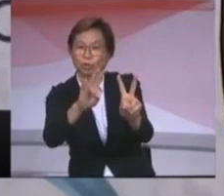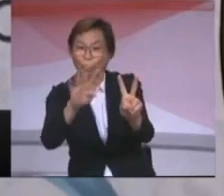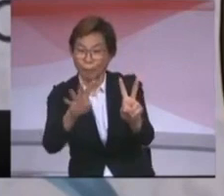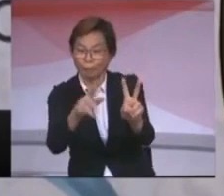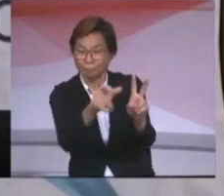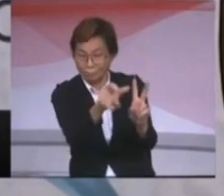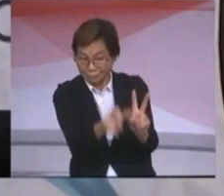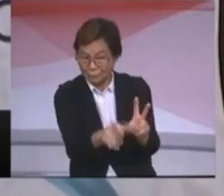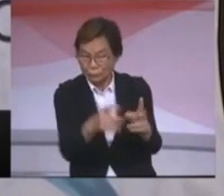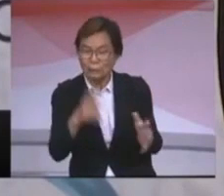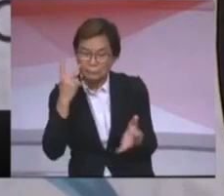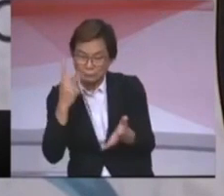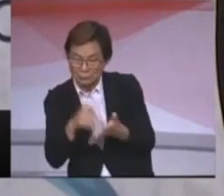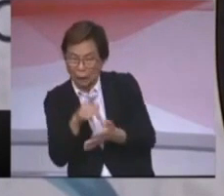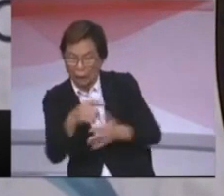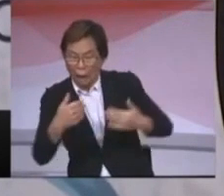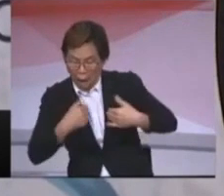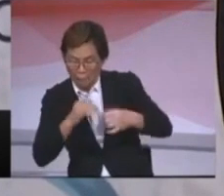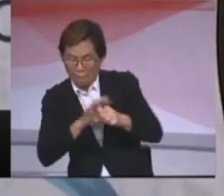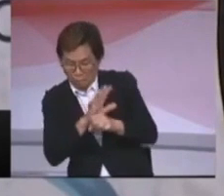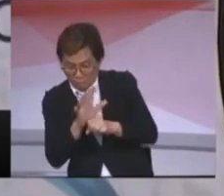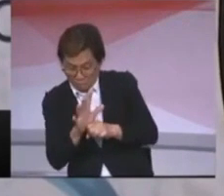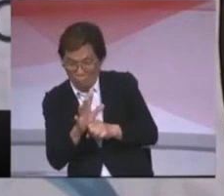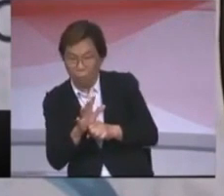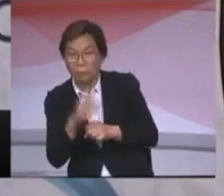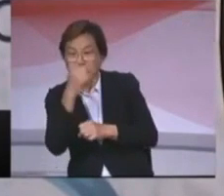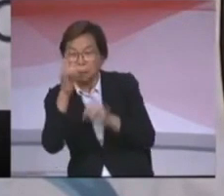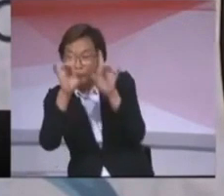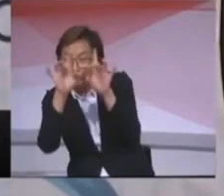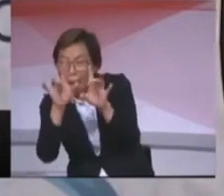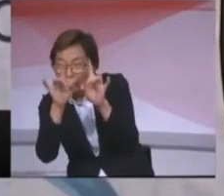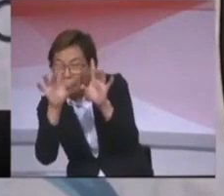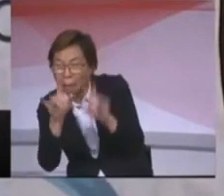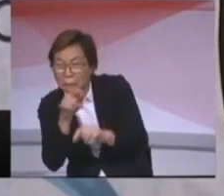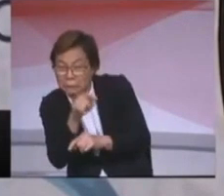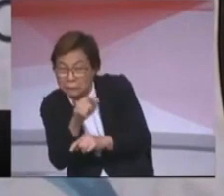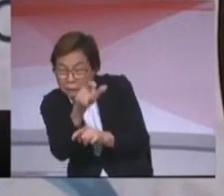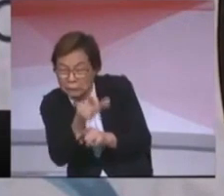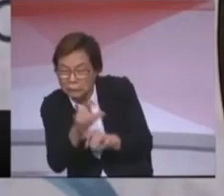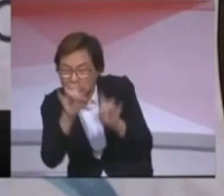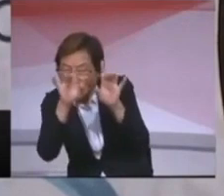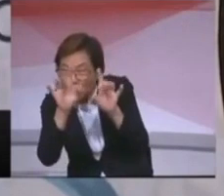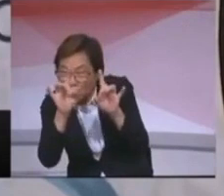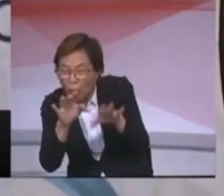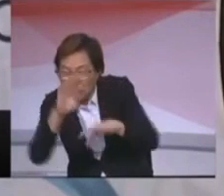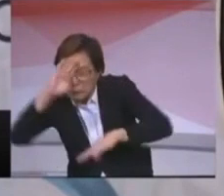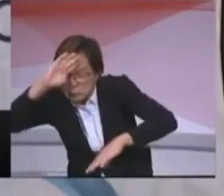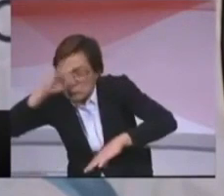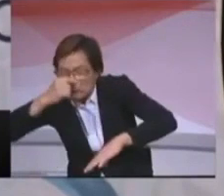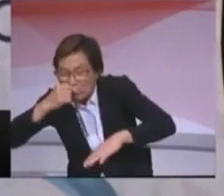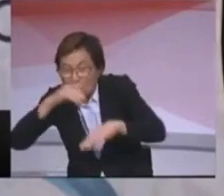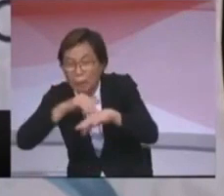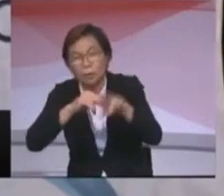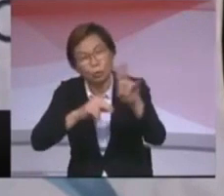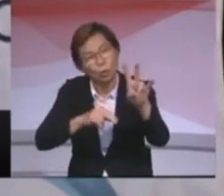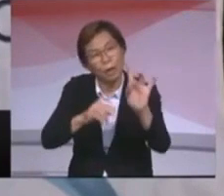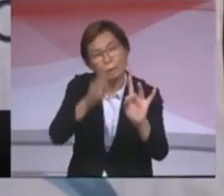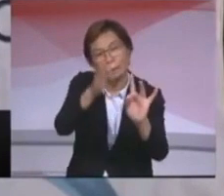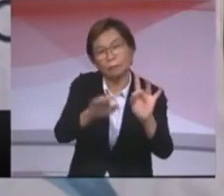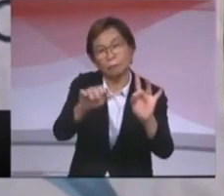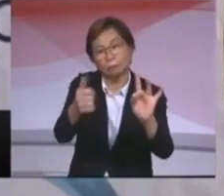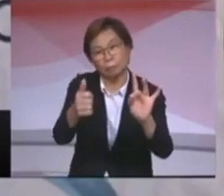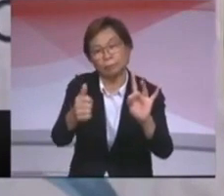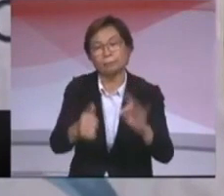ke-29,774 telah dikenal pasti positif COVID-19 hasil saringan individu bergejala pada 28 Oktober